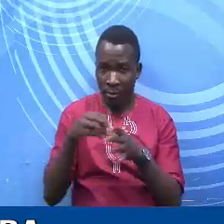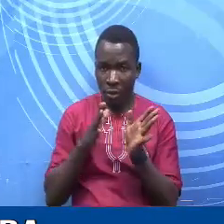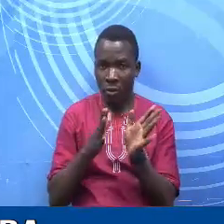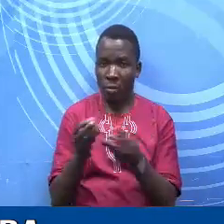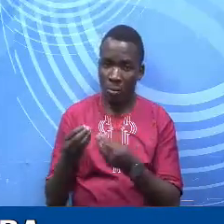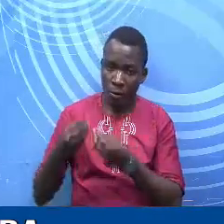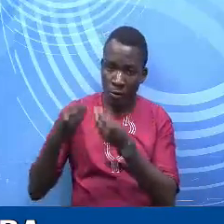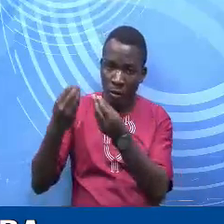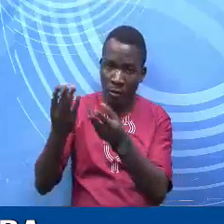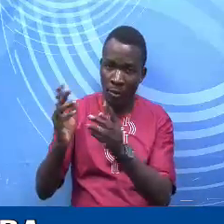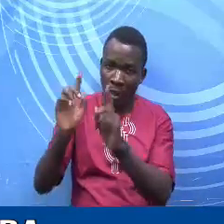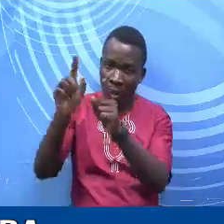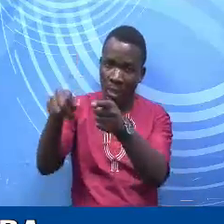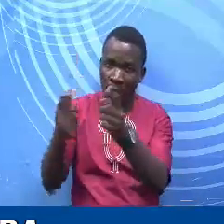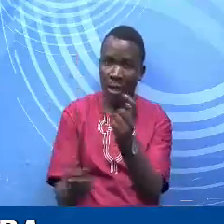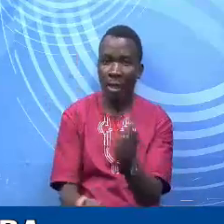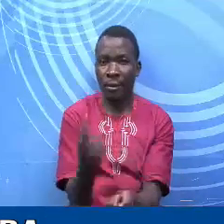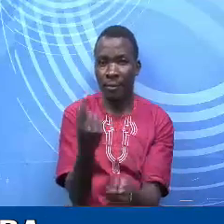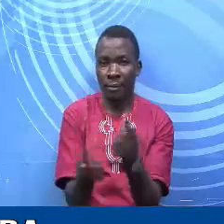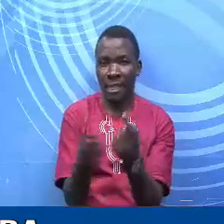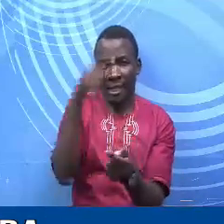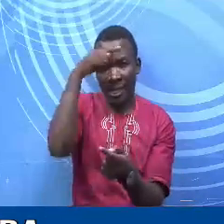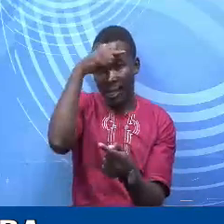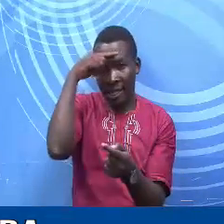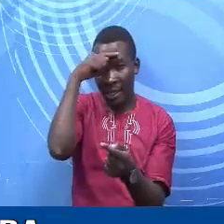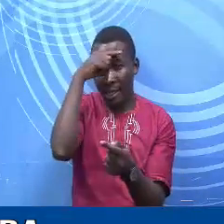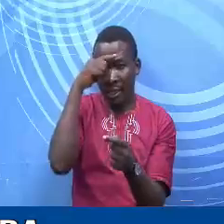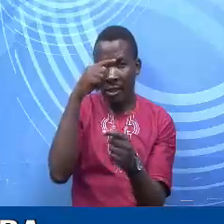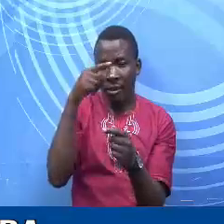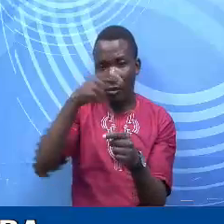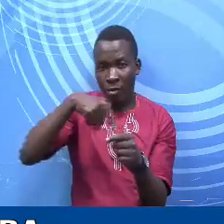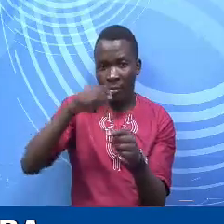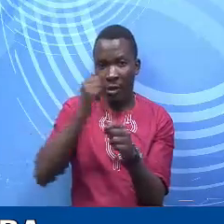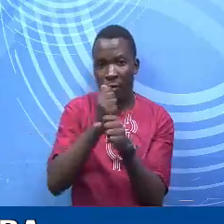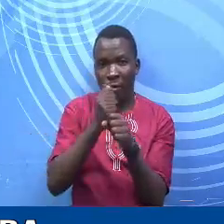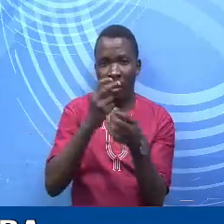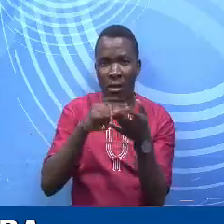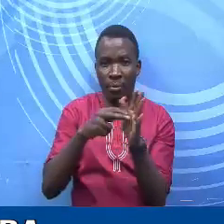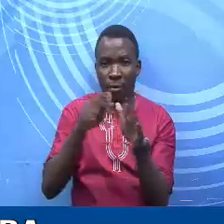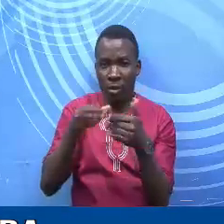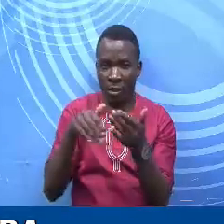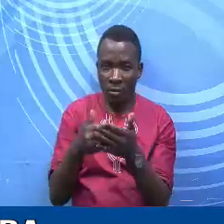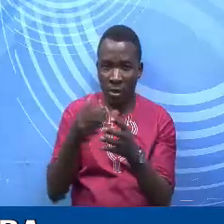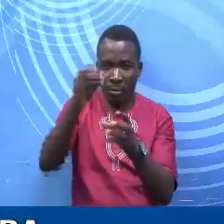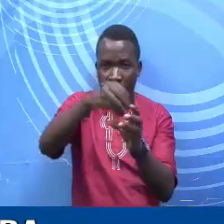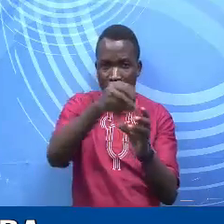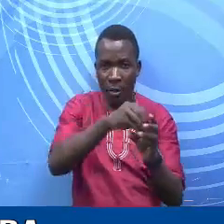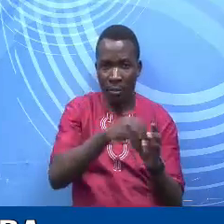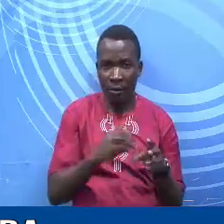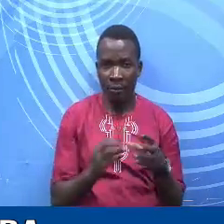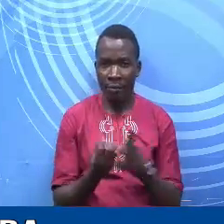arabitwara akabitwikisha amakara, twebwe turaza tukamukorera proje yose tukasiga tumutereye amashyamba.